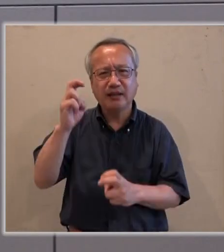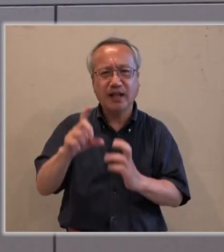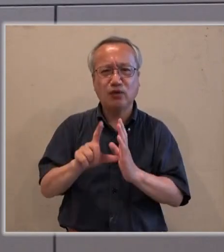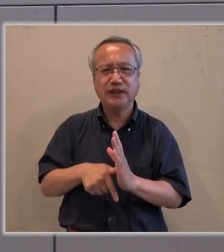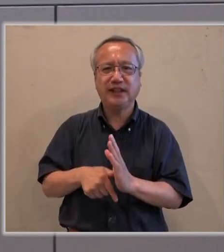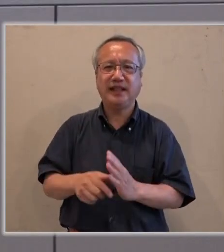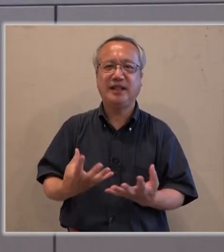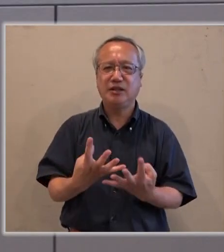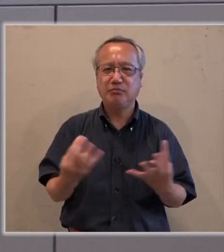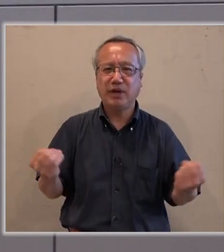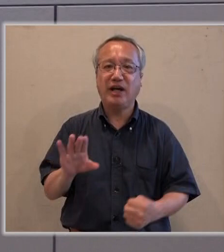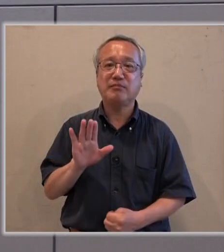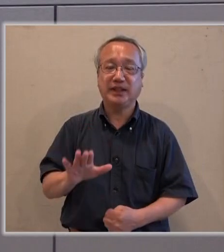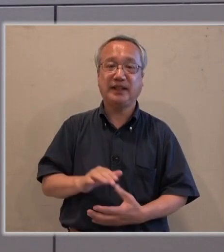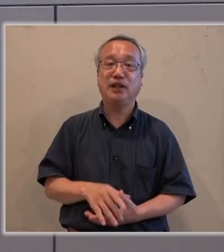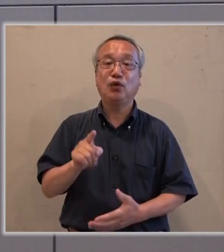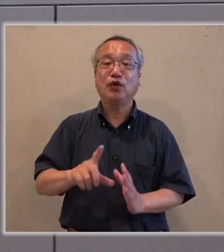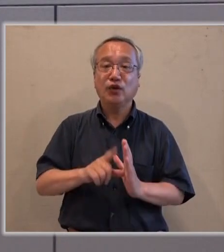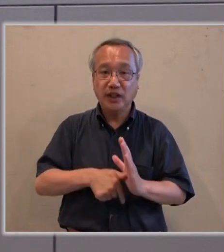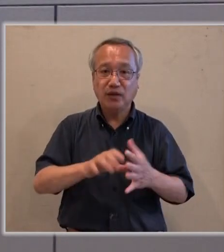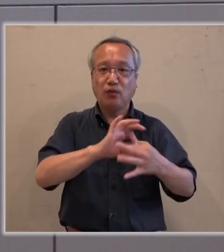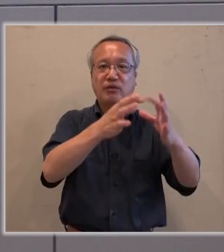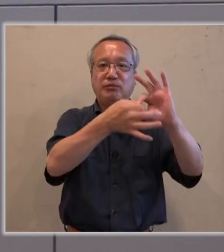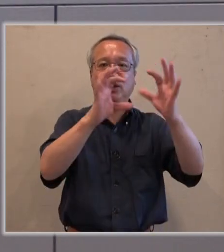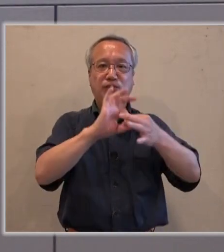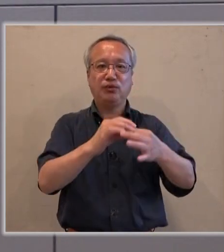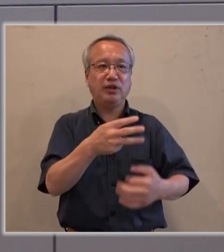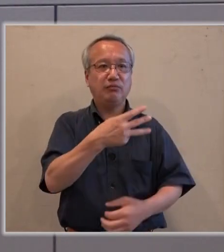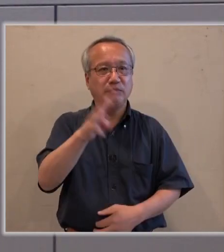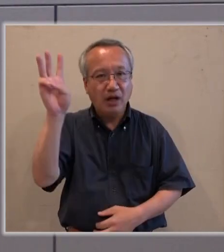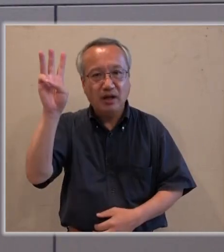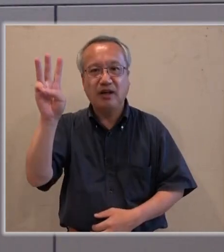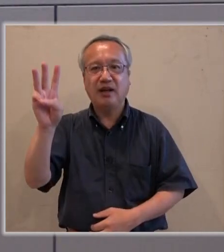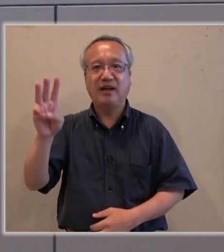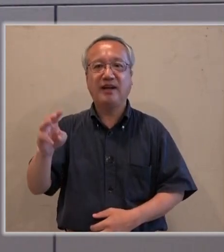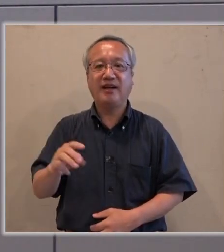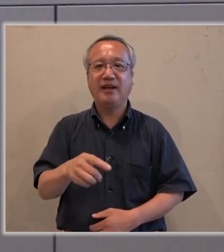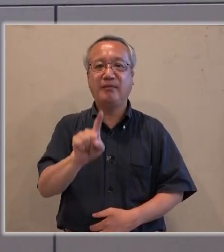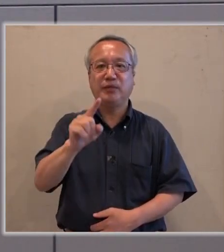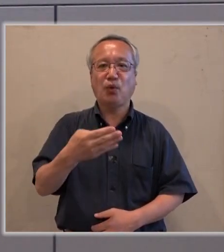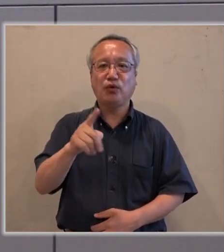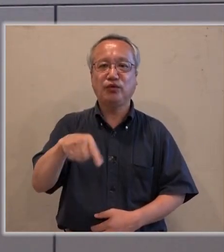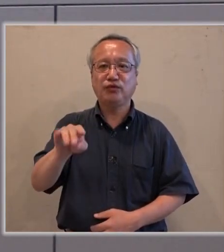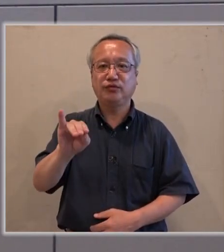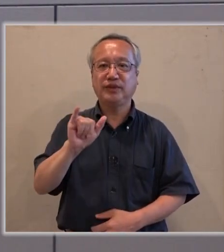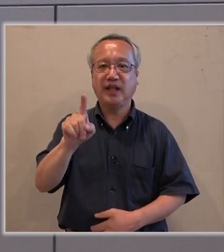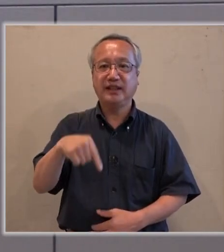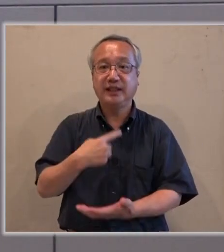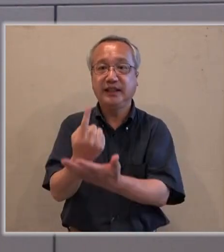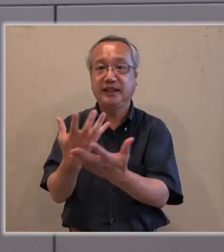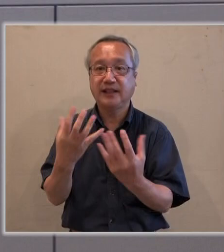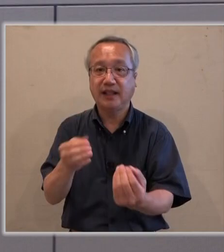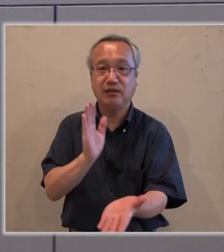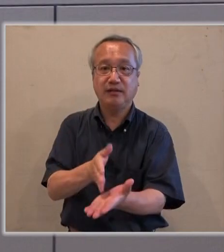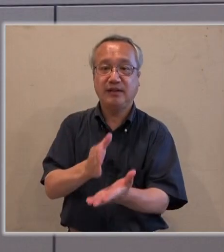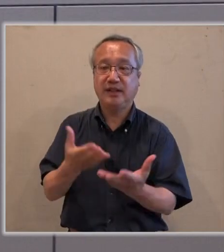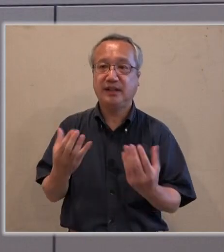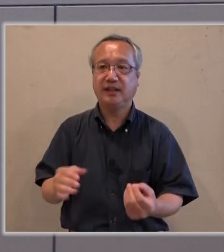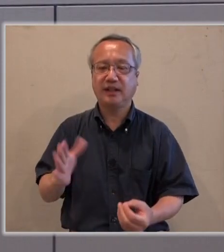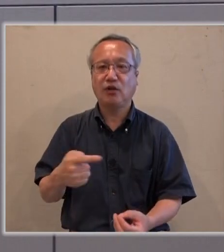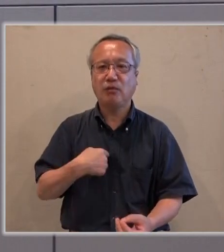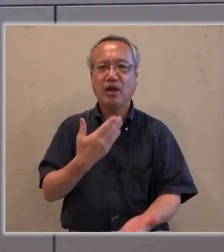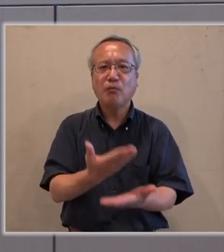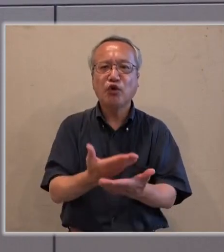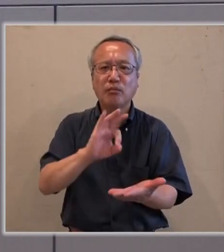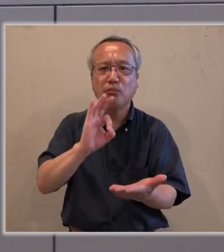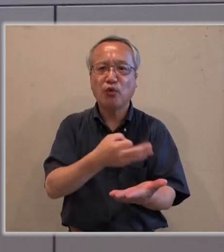。でそういう時にパラリンピックにさっきピョンチャンに行ったっていう話をさせていただいたんですけど、私が求めるものがあって